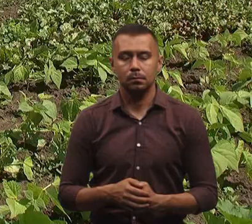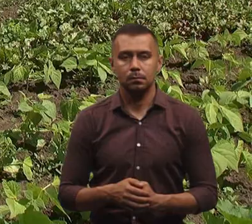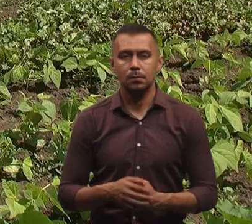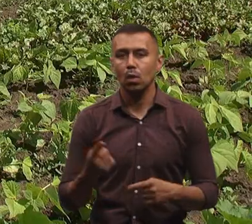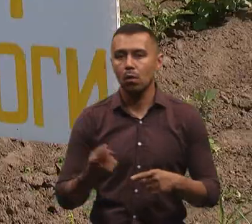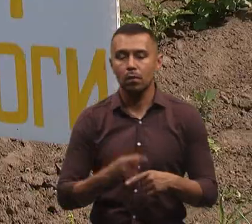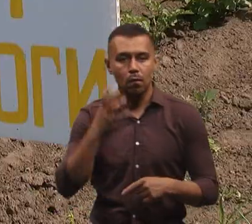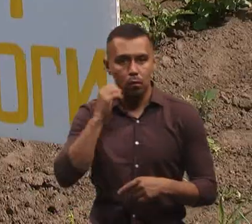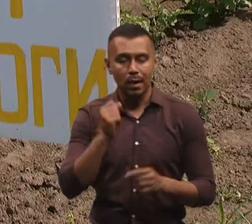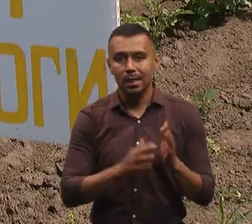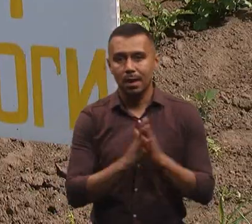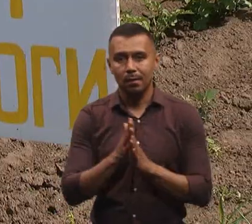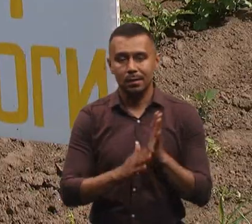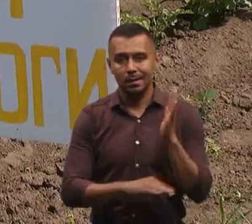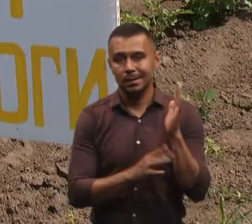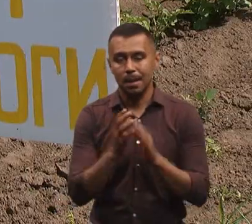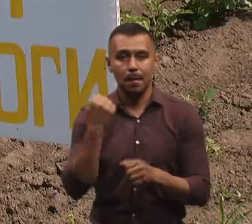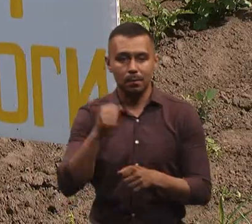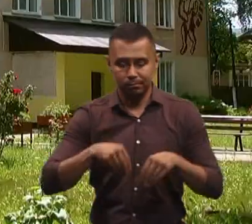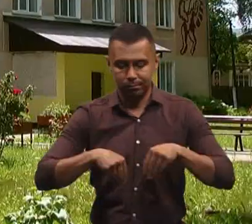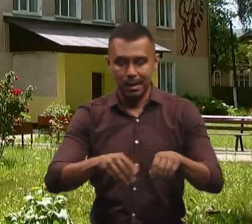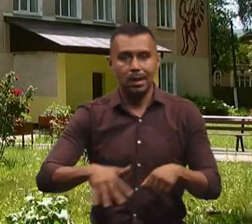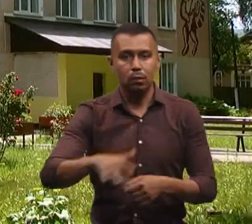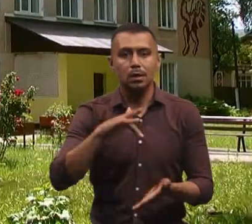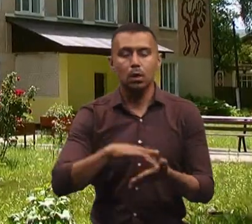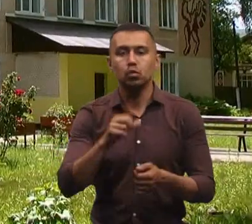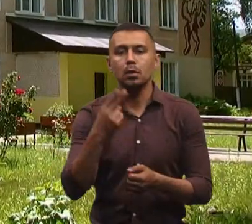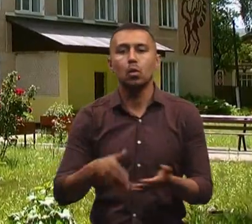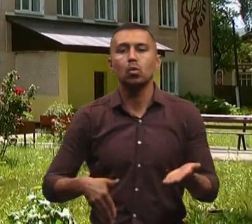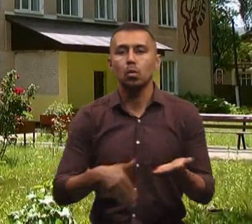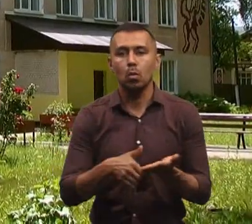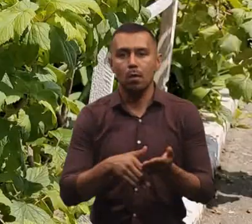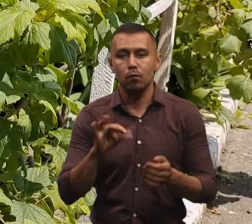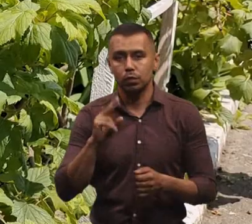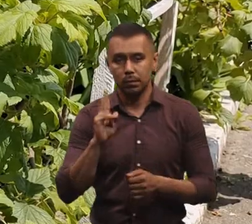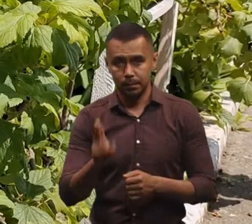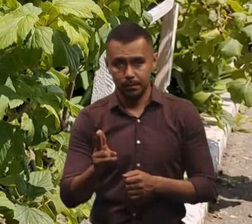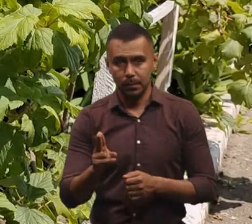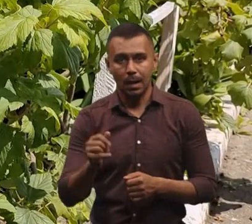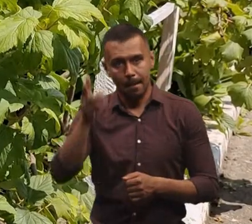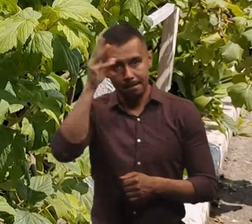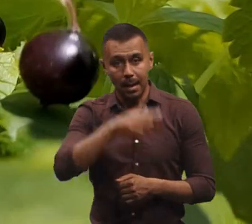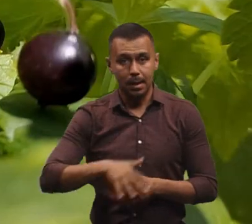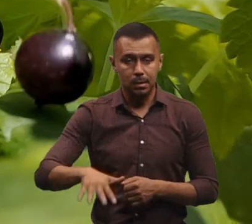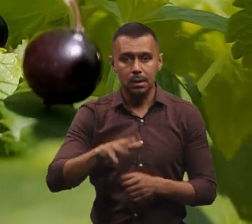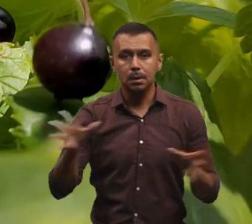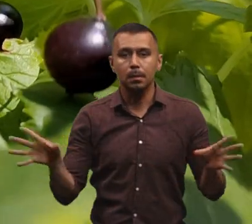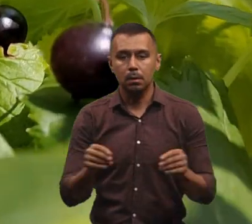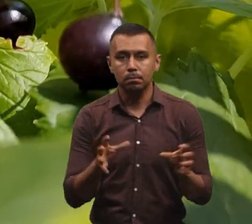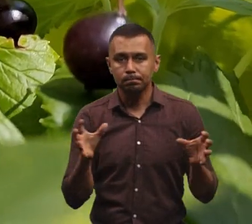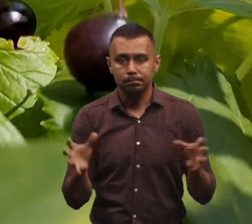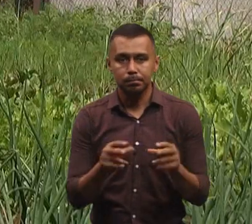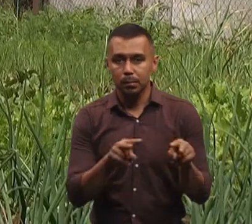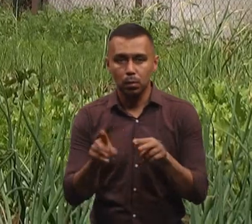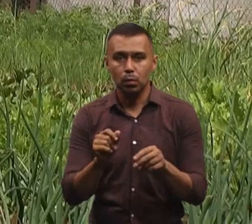Овочеві, фруктові, трав'яні сади перемоги висадили на території Центру соціальної допомоги у Волочиську, що на Хмельниччині. Спільно піклуються про